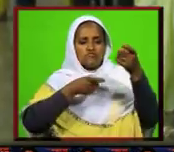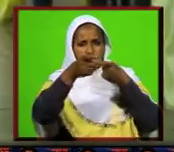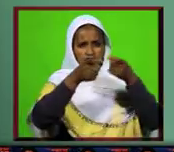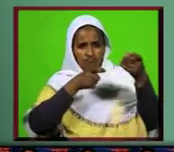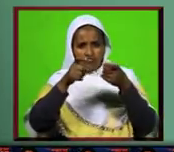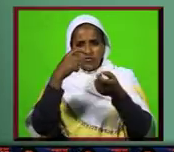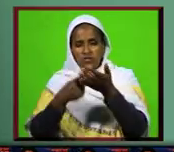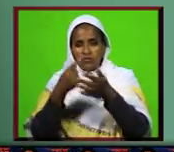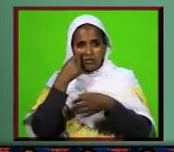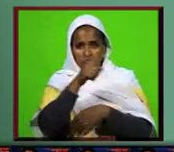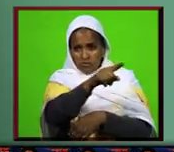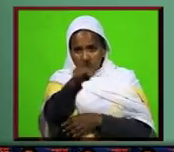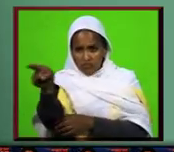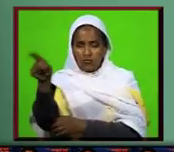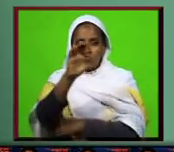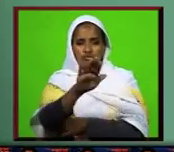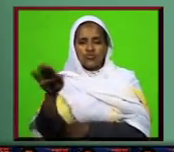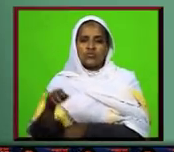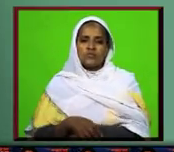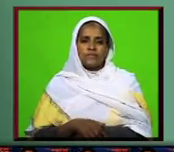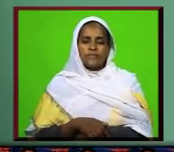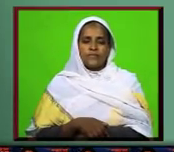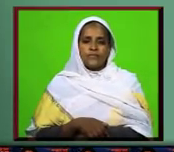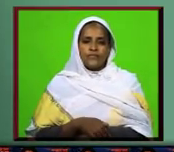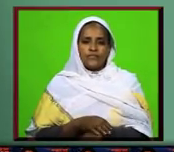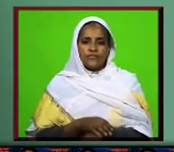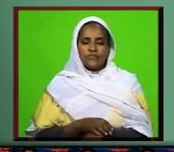ቢሆን እዛ ጋር የምታያቸው ልጆች